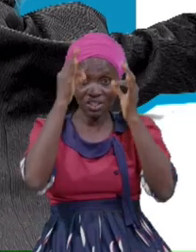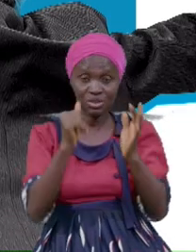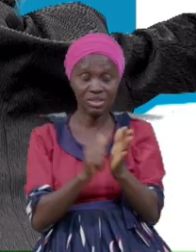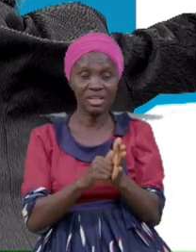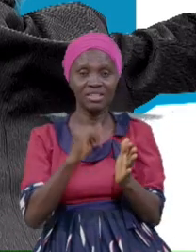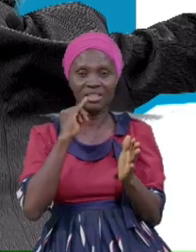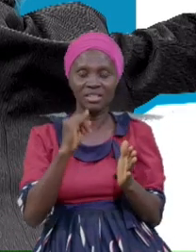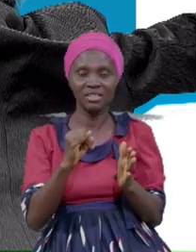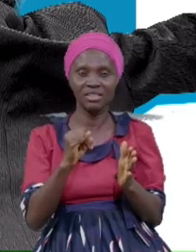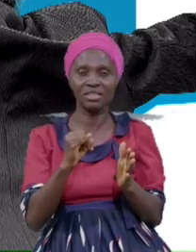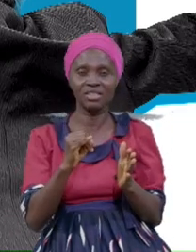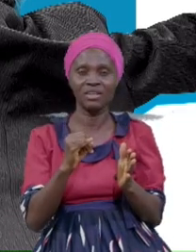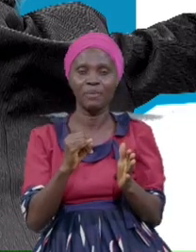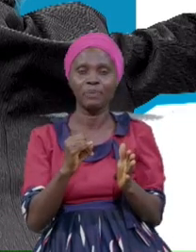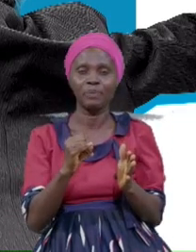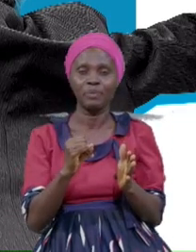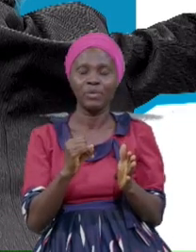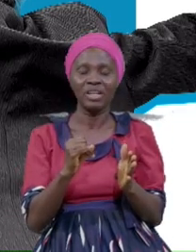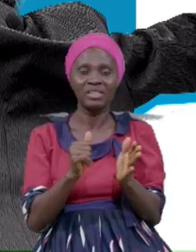qui comptera pour l'éternité.